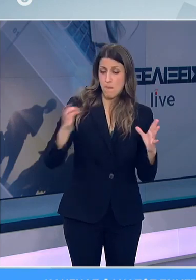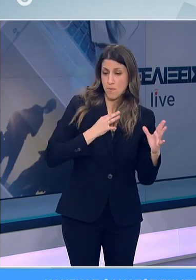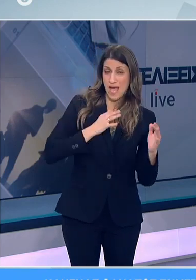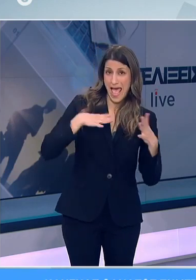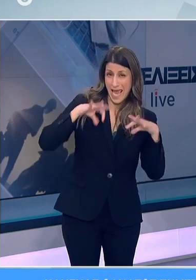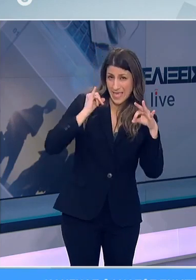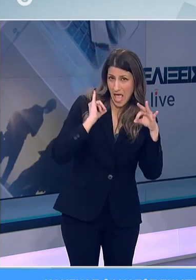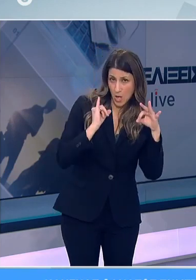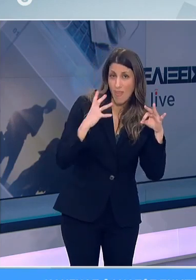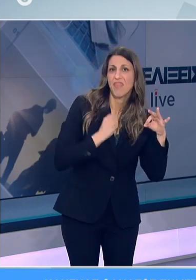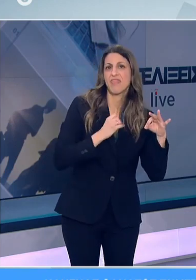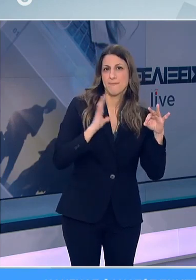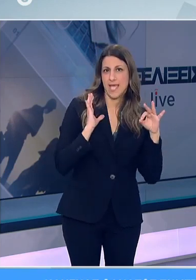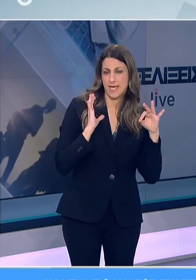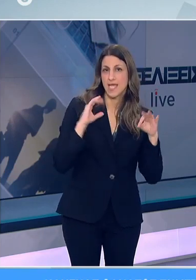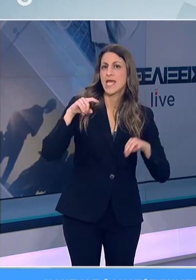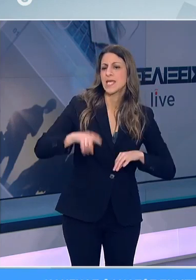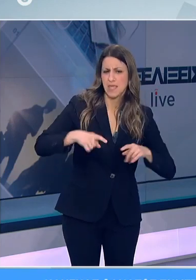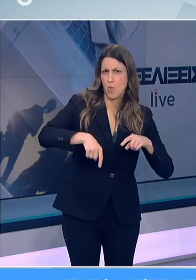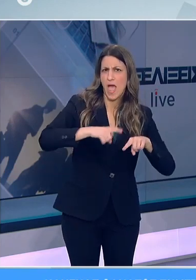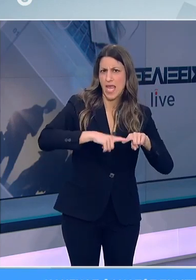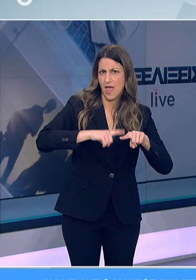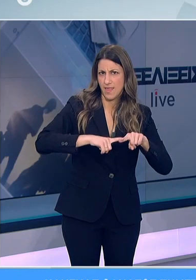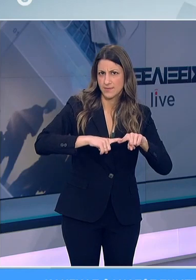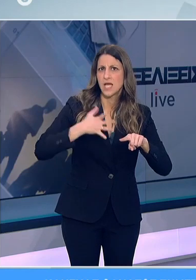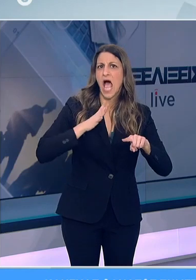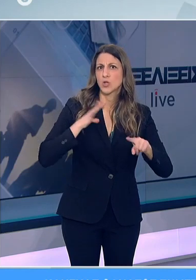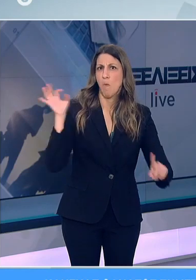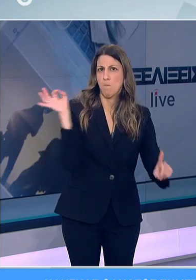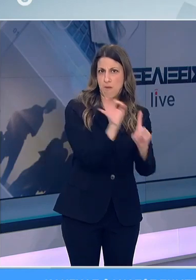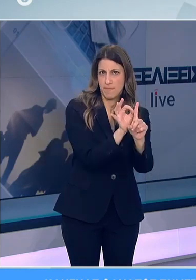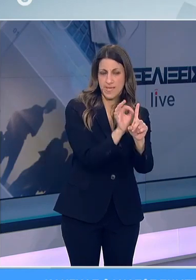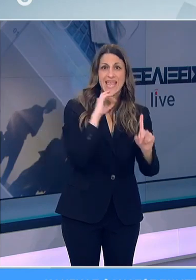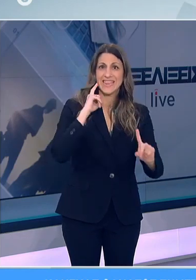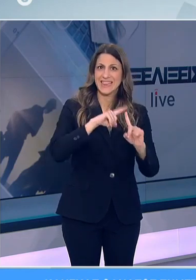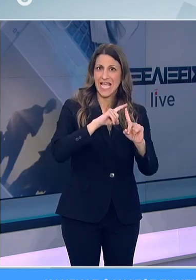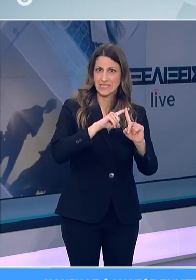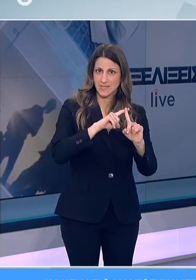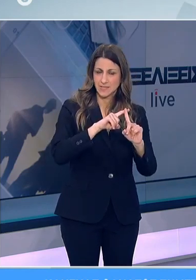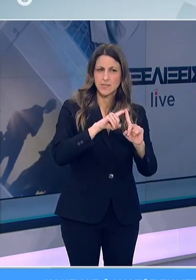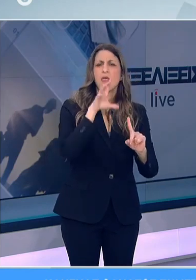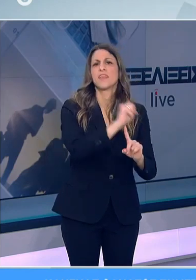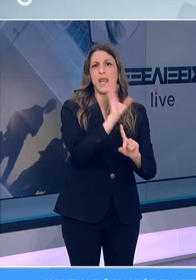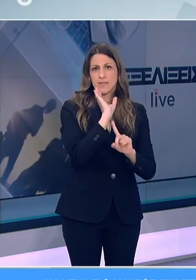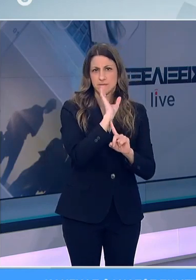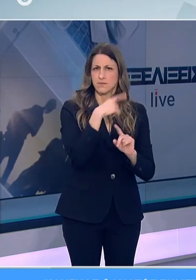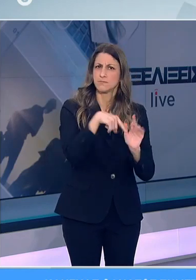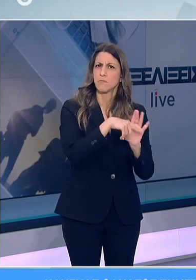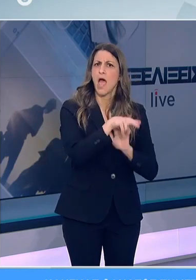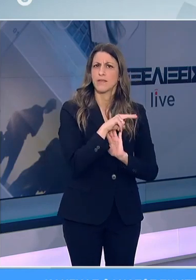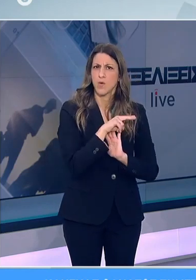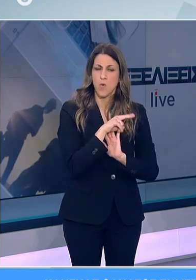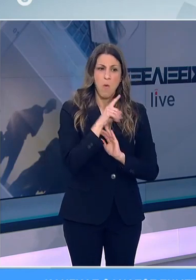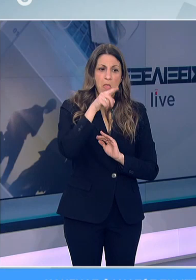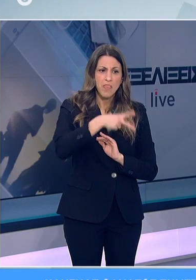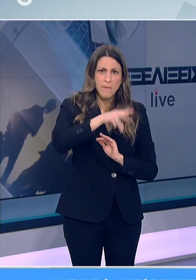έχουμε και στην πατρίδα μας είχαμε αρχικά αρνητικό έλεγχο, ο οποίος μετά επιβεβαιώθηκε. Και αυτό είναι σημαντικό σε όλη την κλινική ιατρική, η παρακολούθηση του ασθενούς.